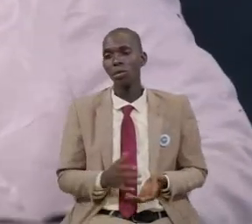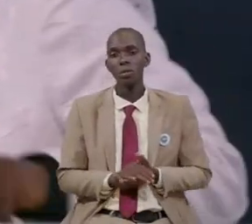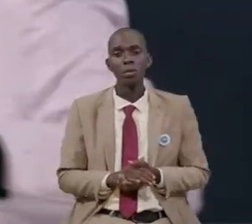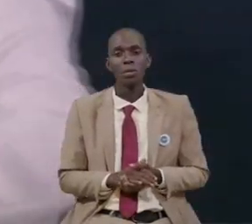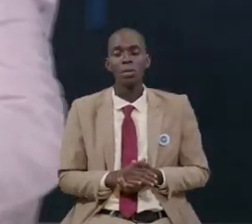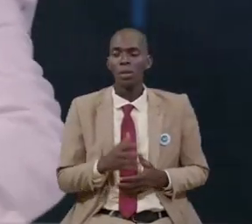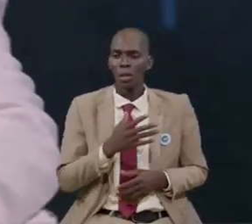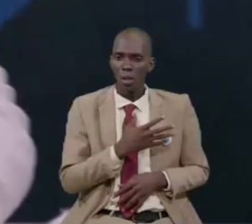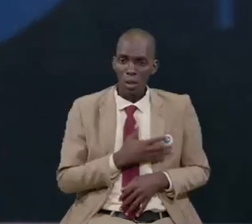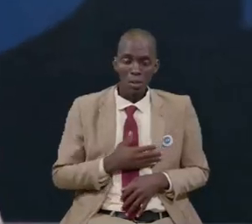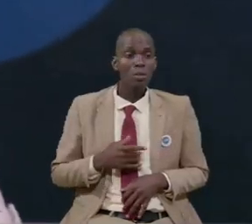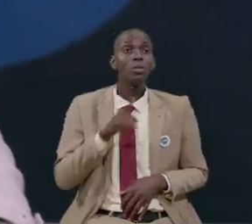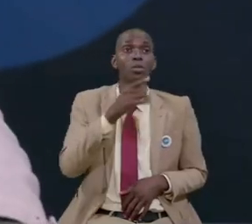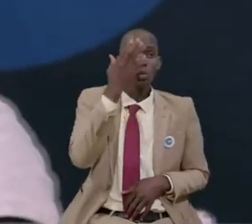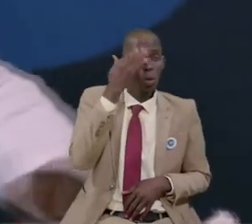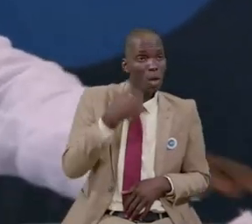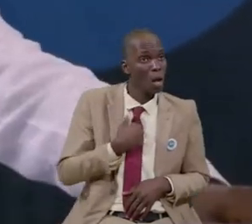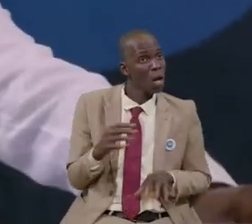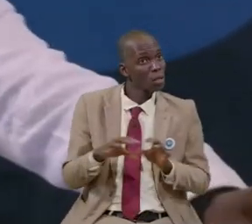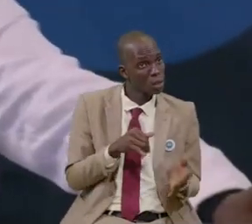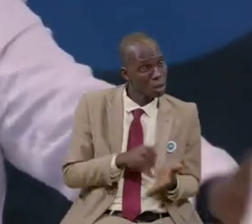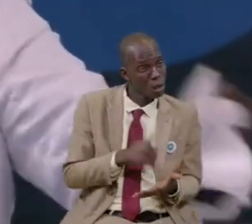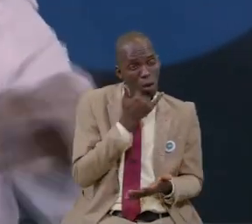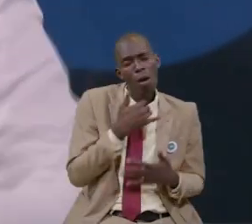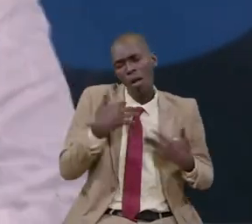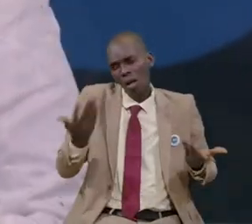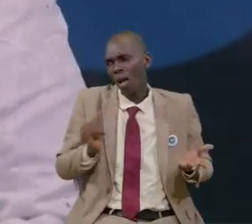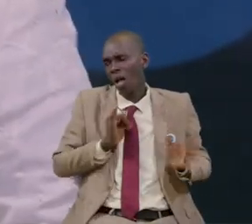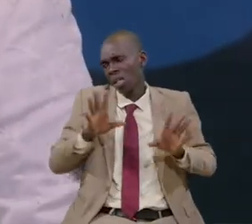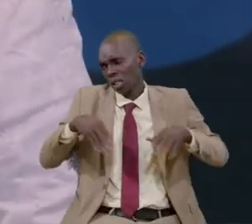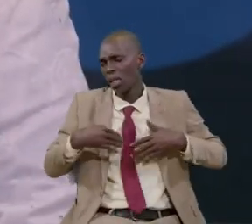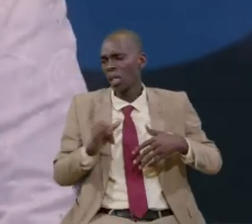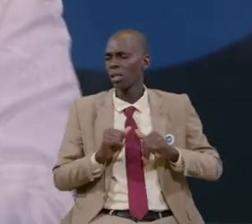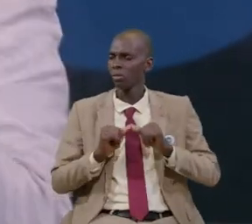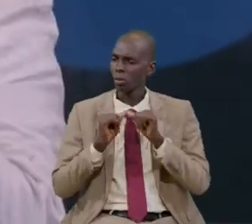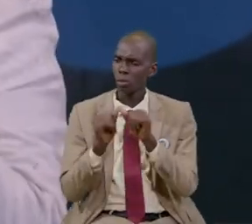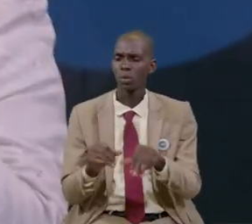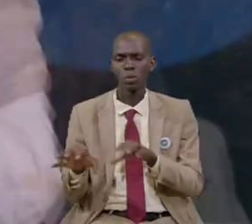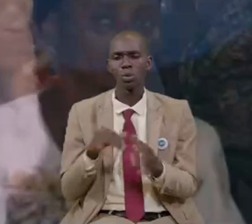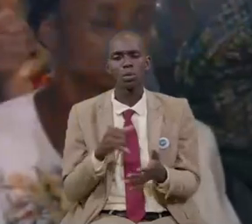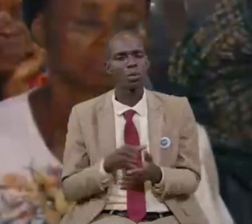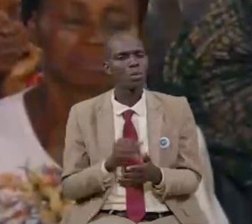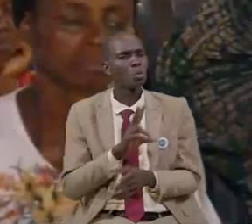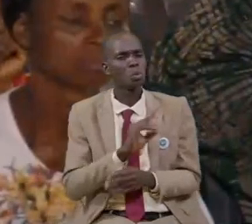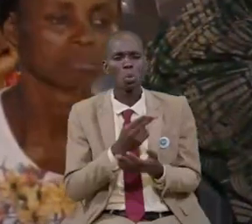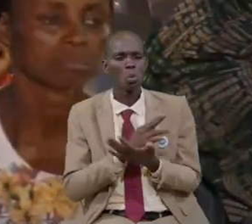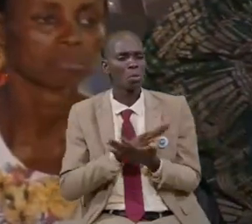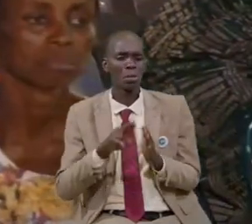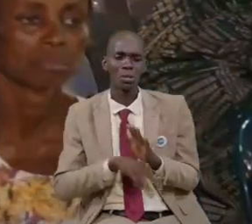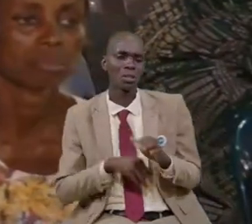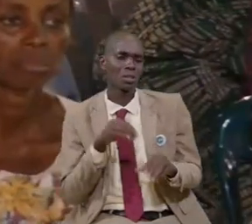Ils l'ont vu, ils l'ont détecté que c'est moi. Je vais toujours le faire. Tu deviens obstiné. Il n'y a pas de sainteté là-bas. Ces